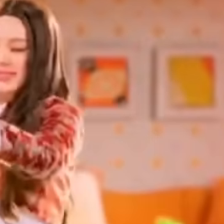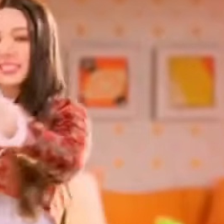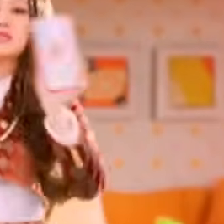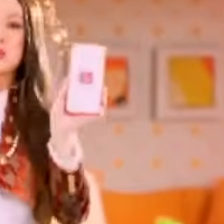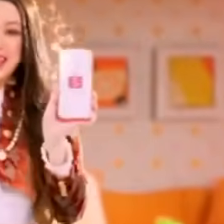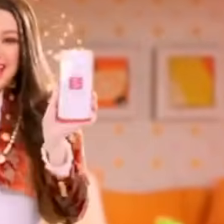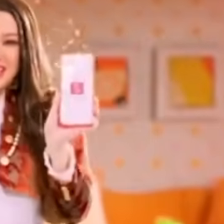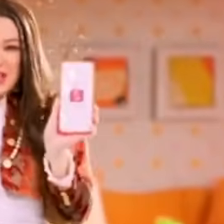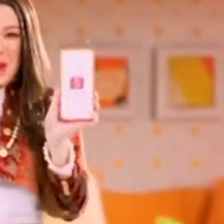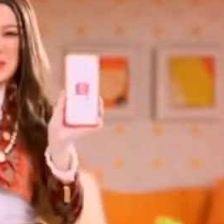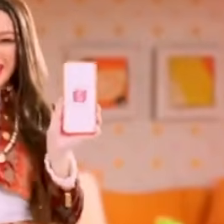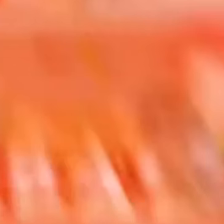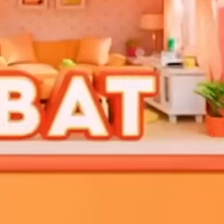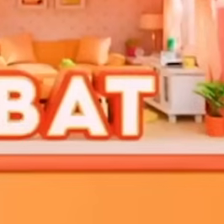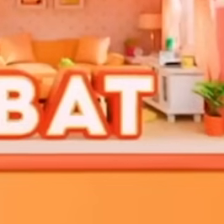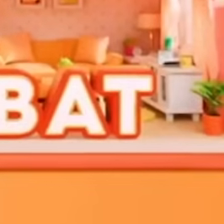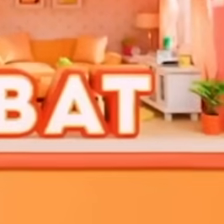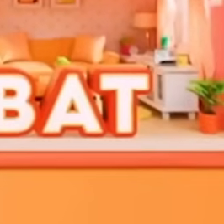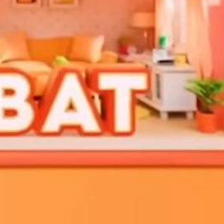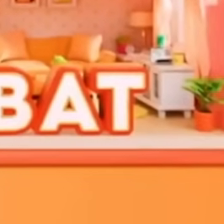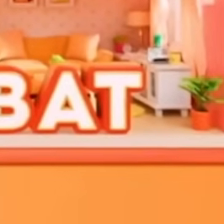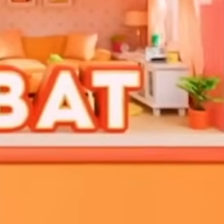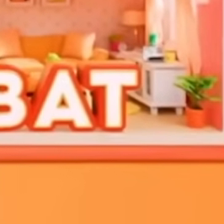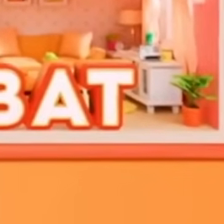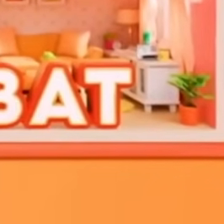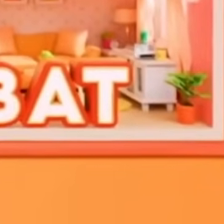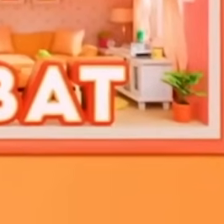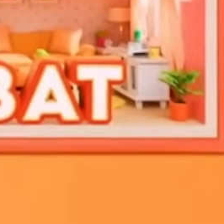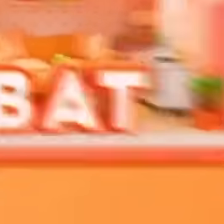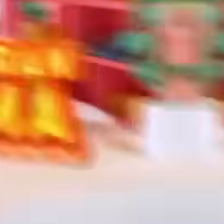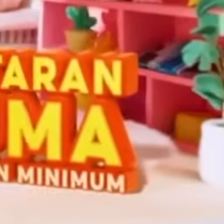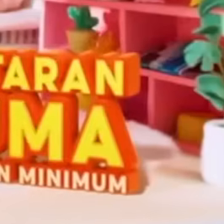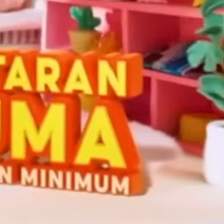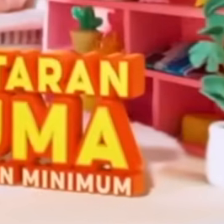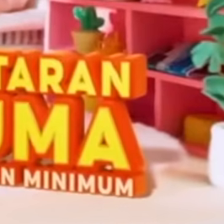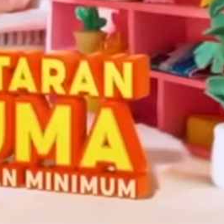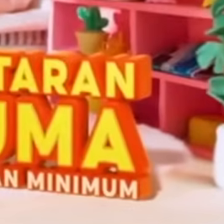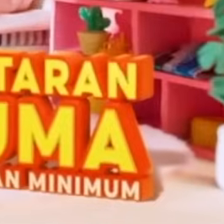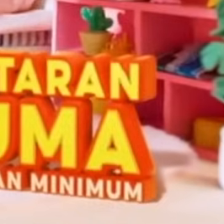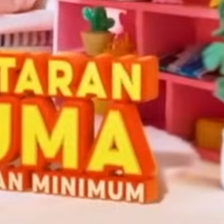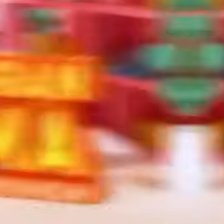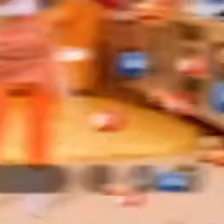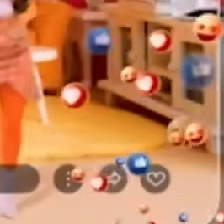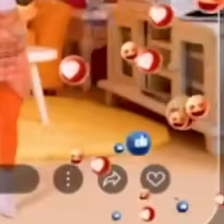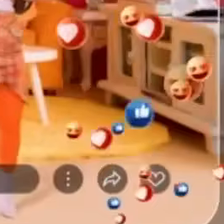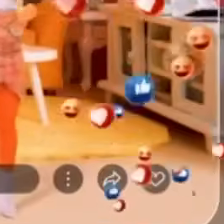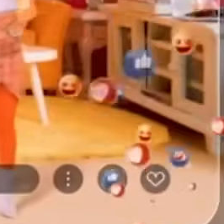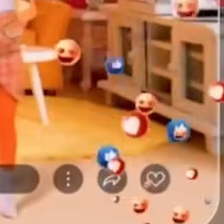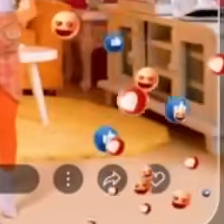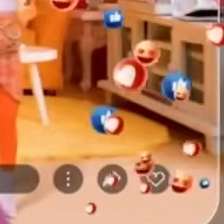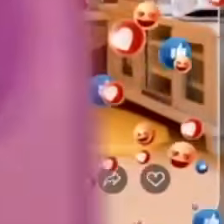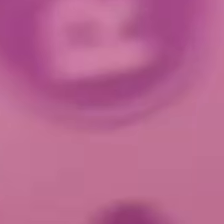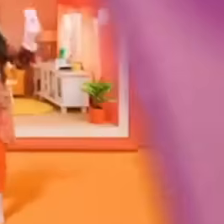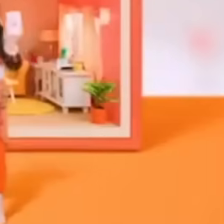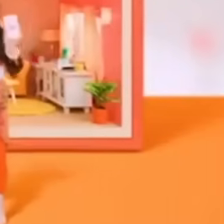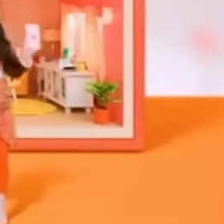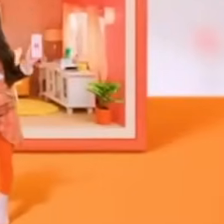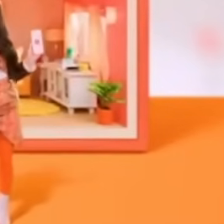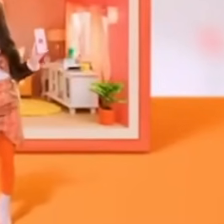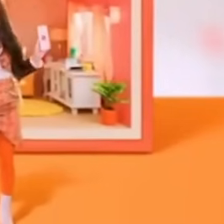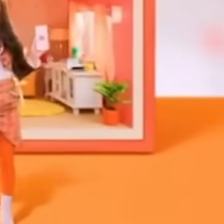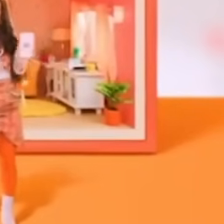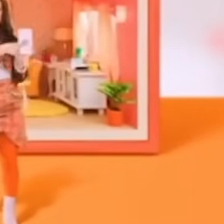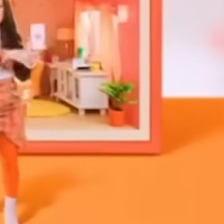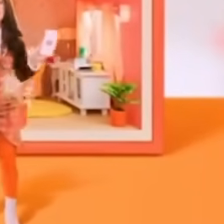kasih semuanya difii 111 Jan Hebat kembali lagi